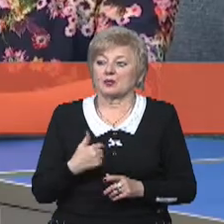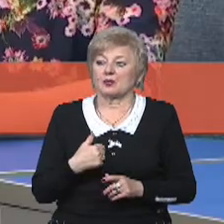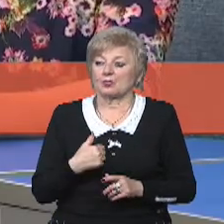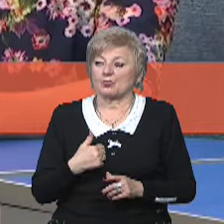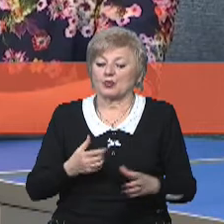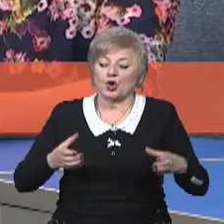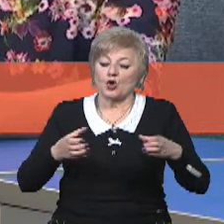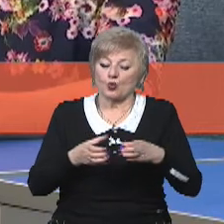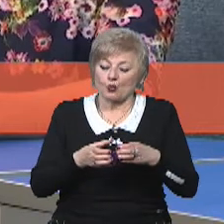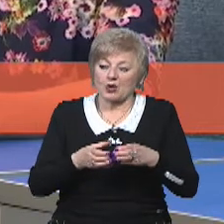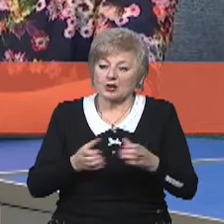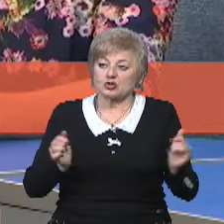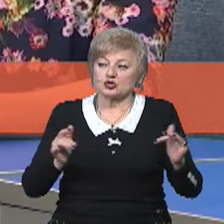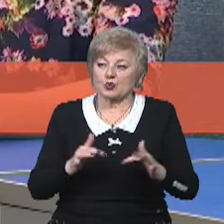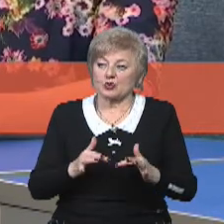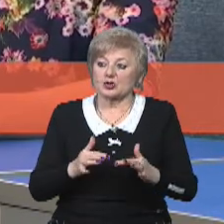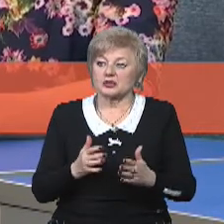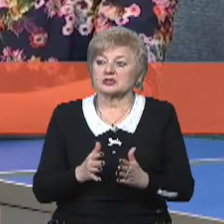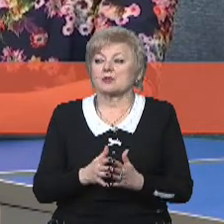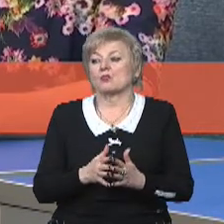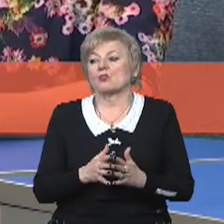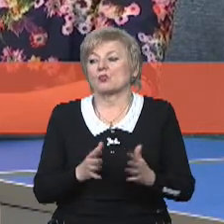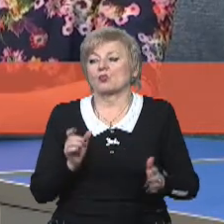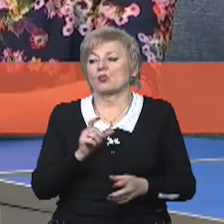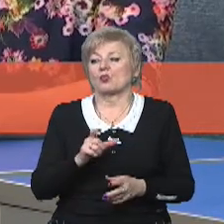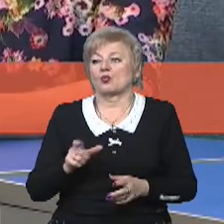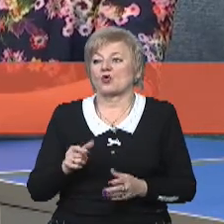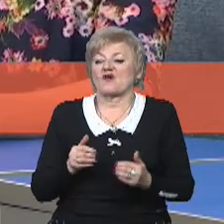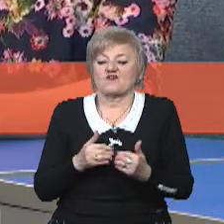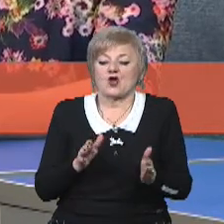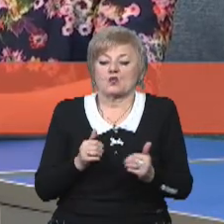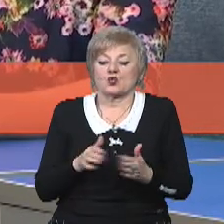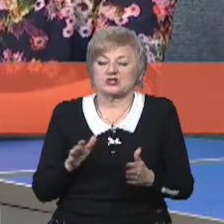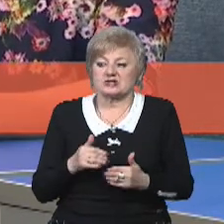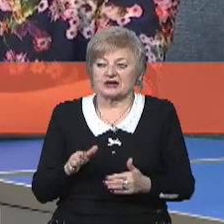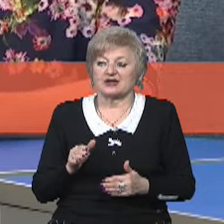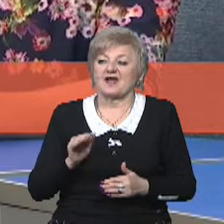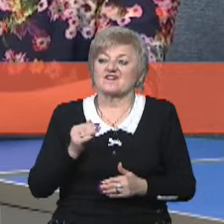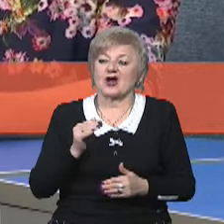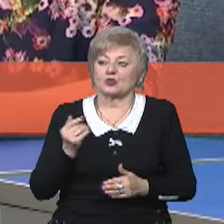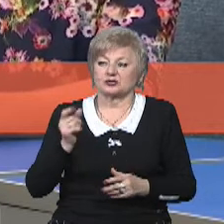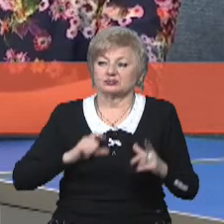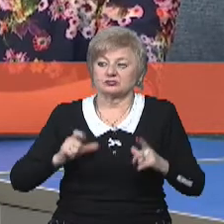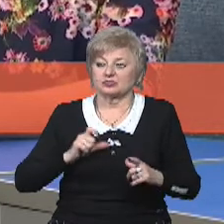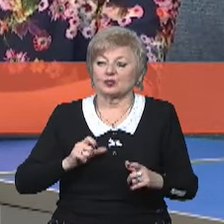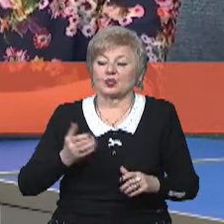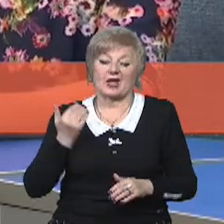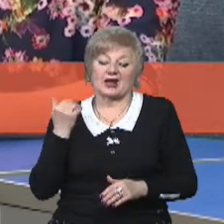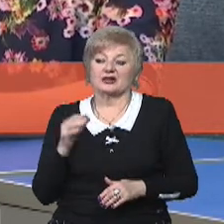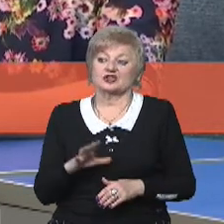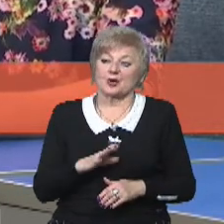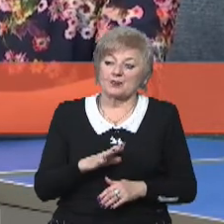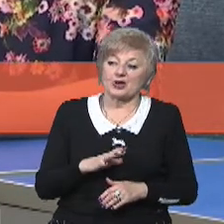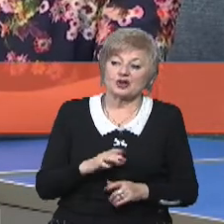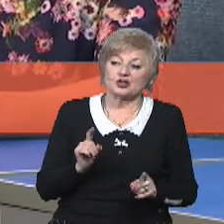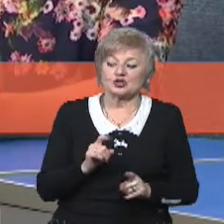ініціативна група, яка складалась здебільшого з випускників історичного факультету і тих людей, які були в експедиції, і для